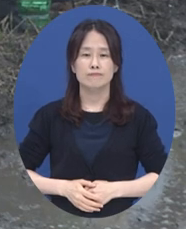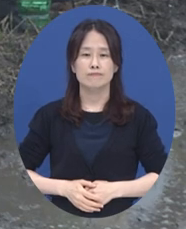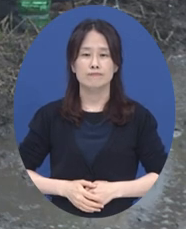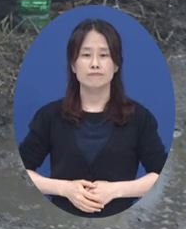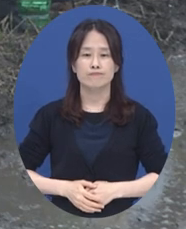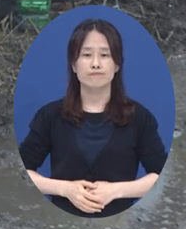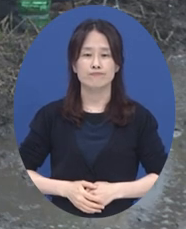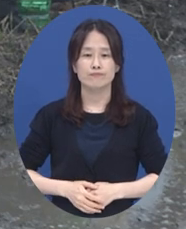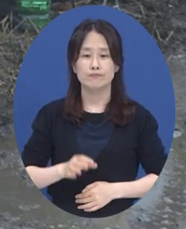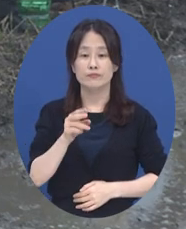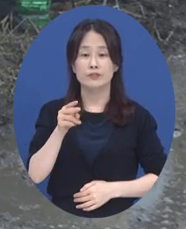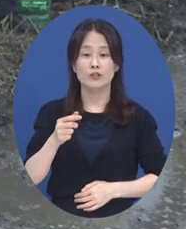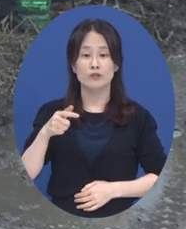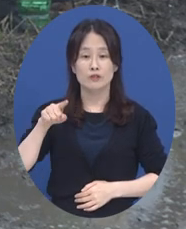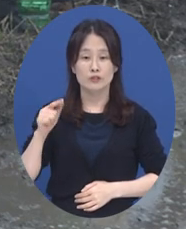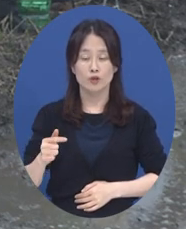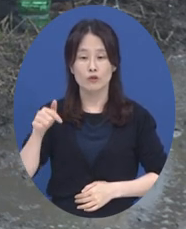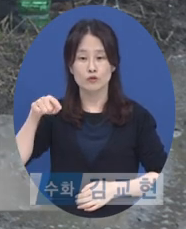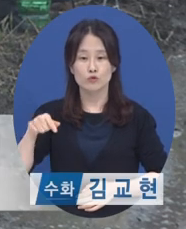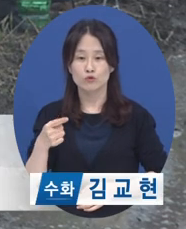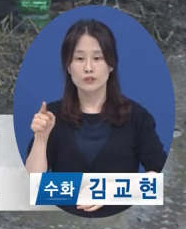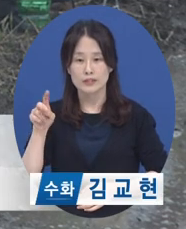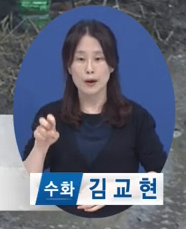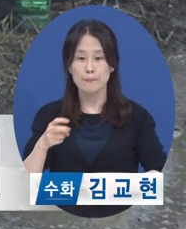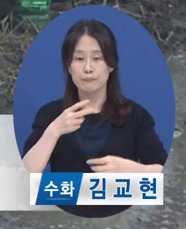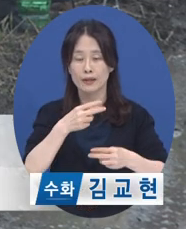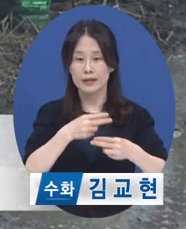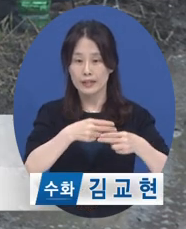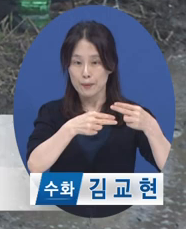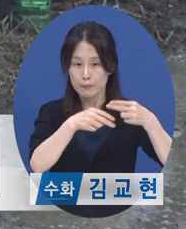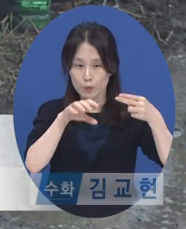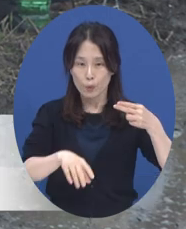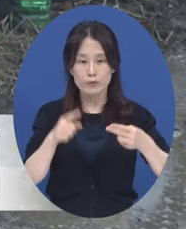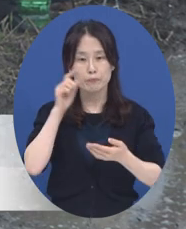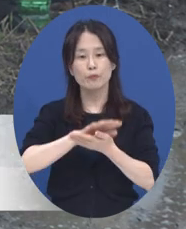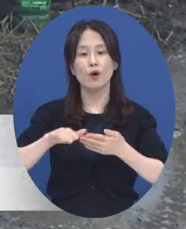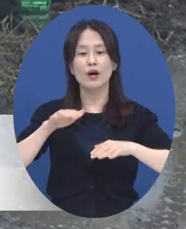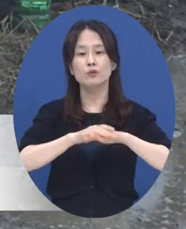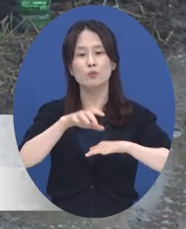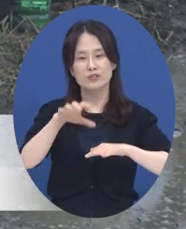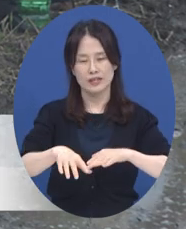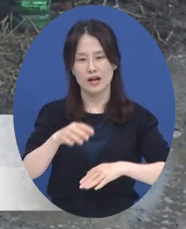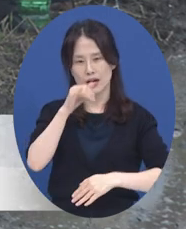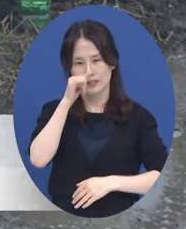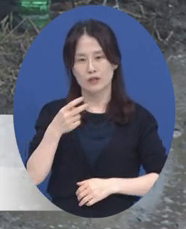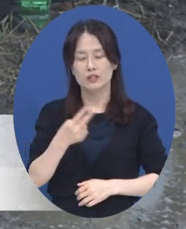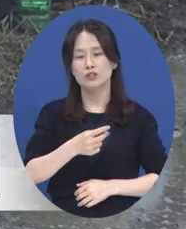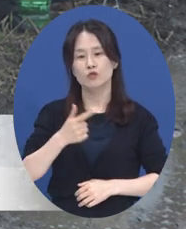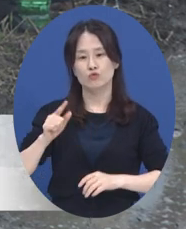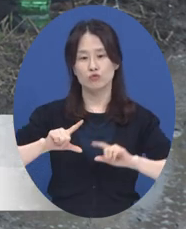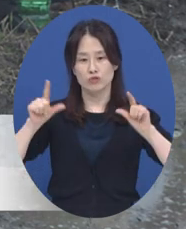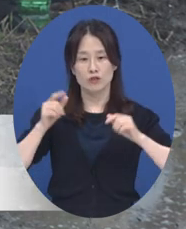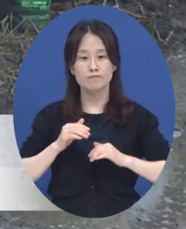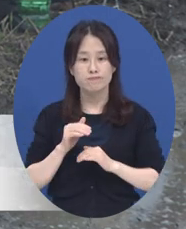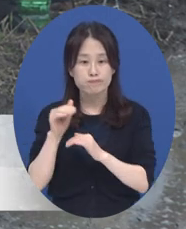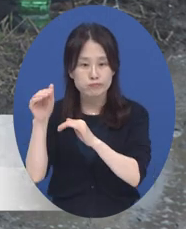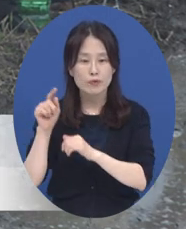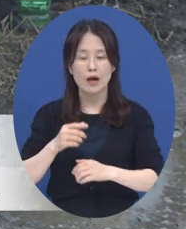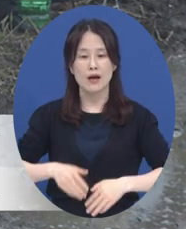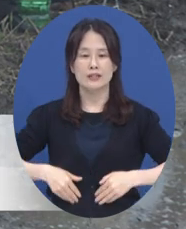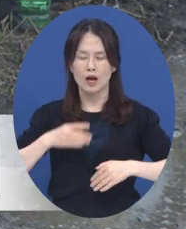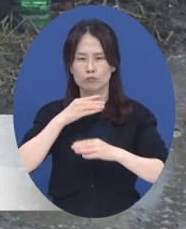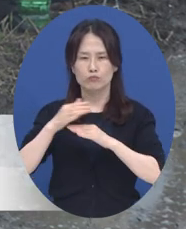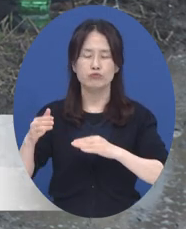경기도가 연천군 군남면 밀대 평화 농장을 마련했습니다 경기도가 지난 2006년 추진해온 남북 농업교육